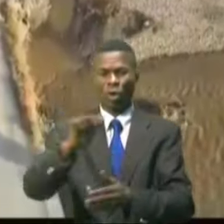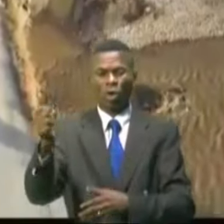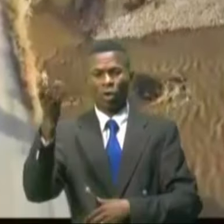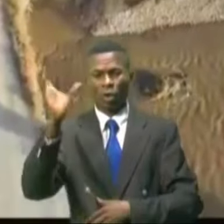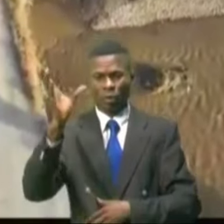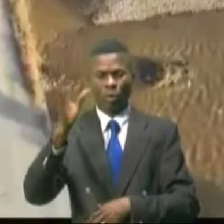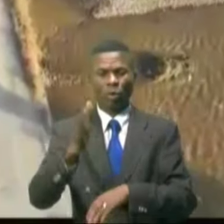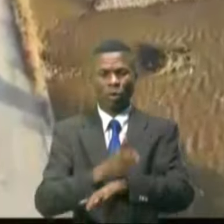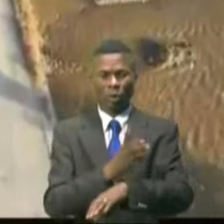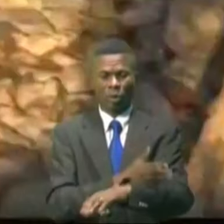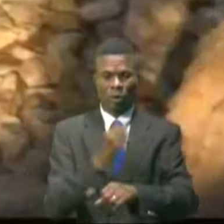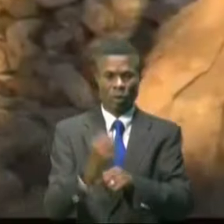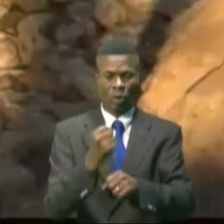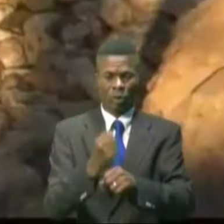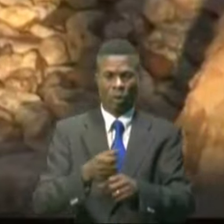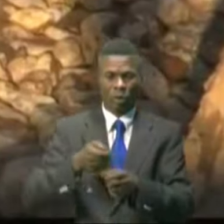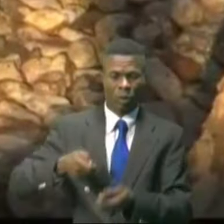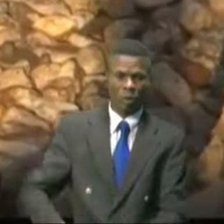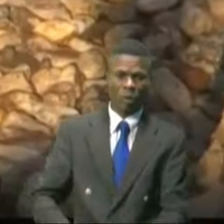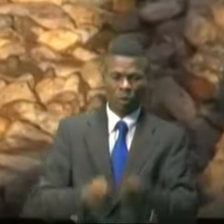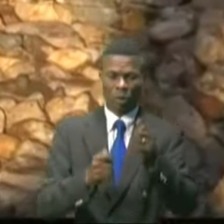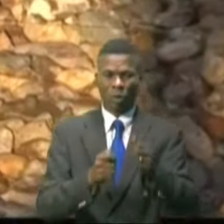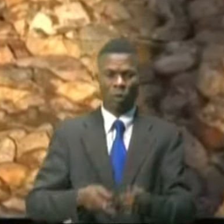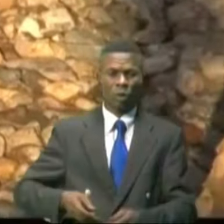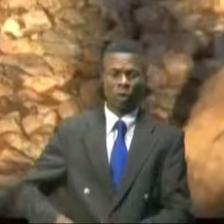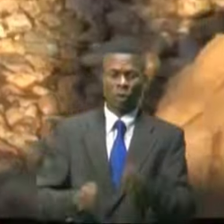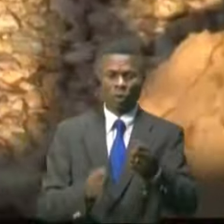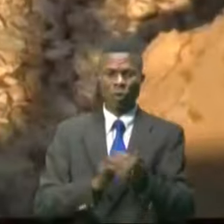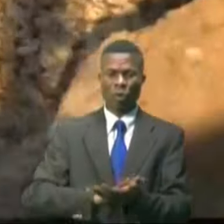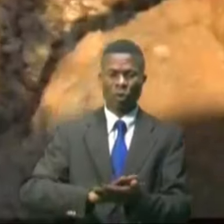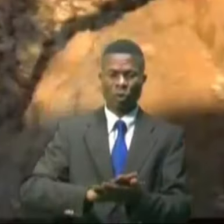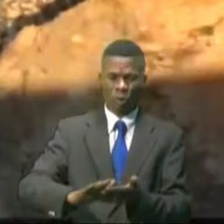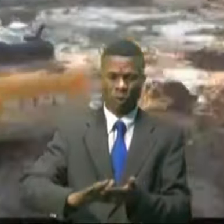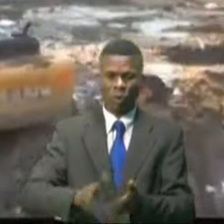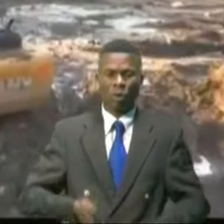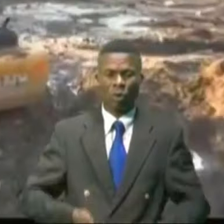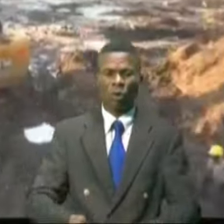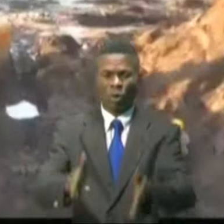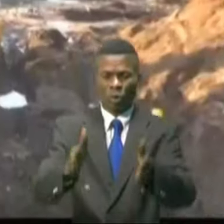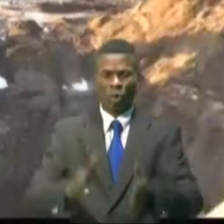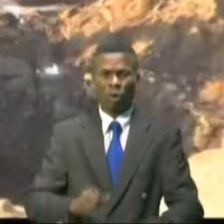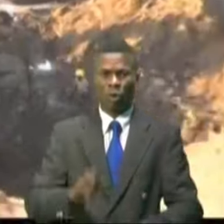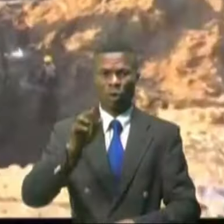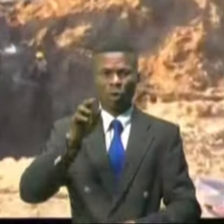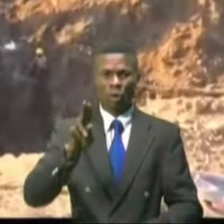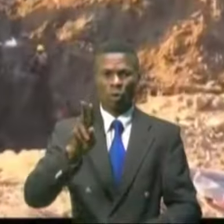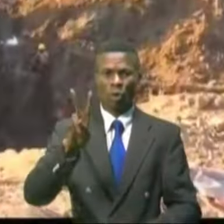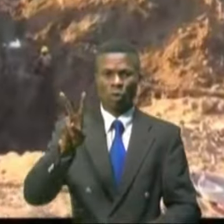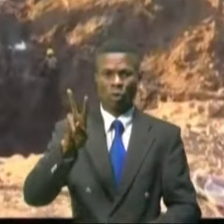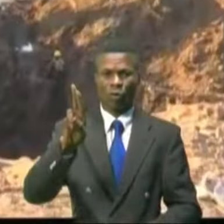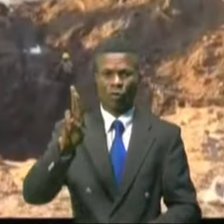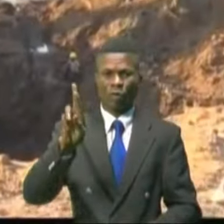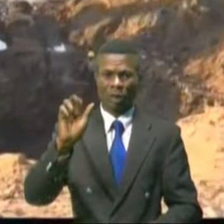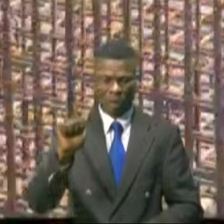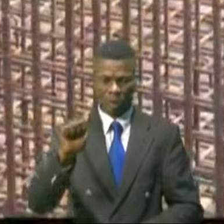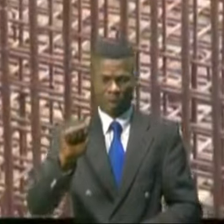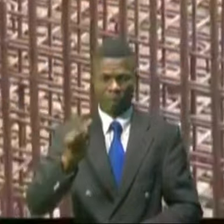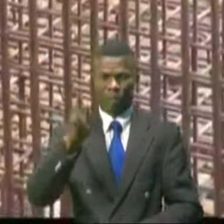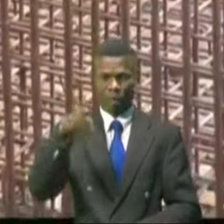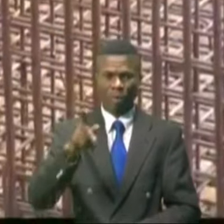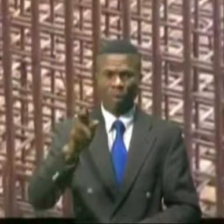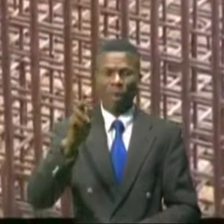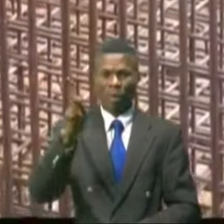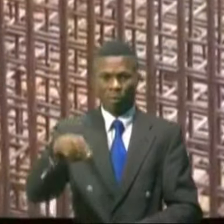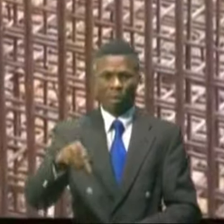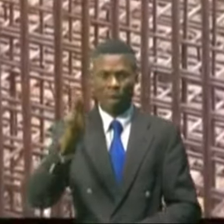avec les travaux de fouilles et béton de propriété de la Culé, côté Ouvira sur la rivière Sangé, située au PK 100. Au